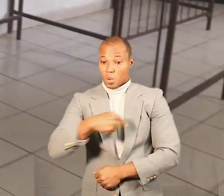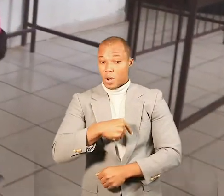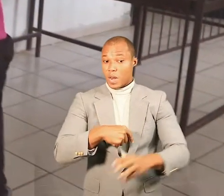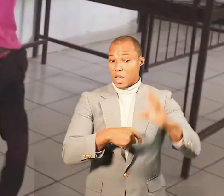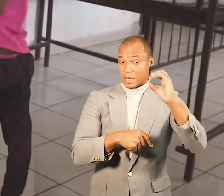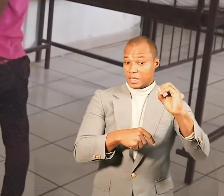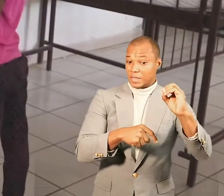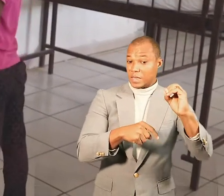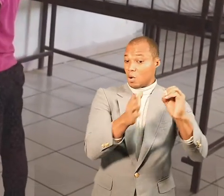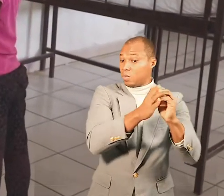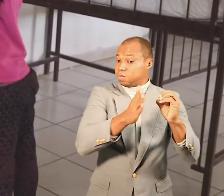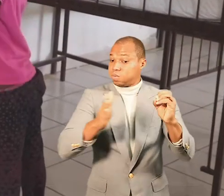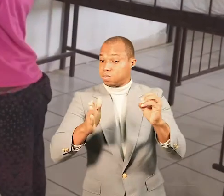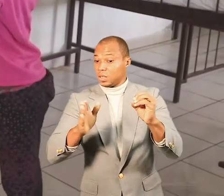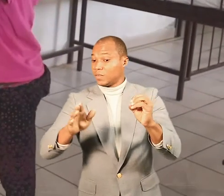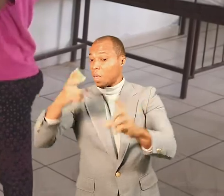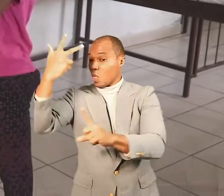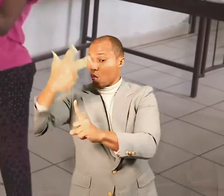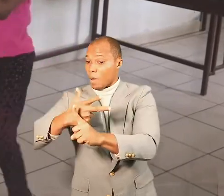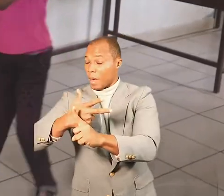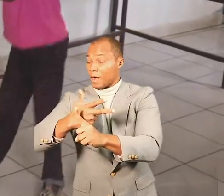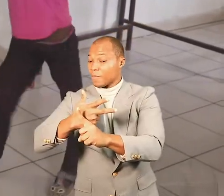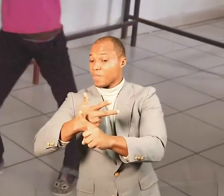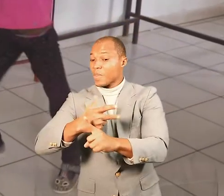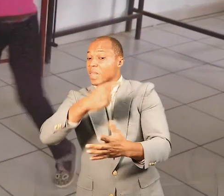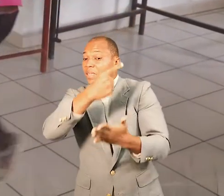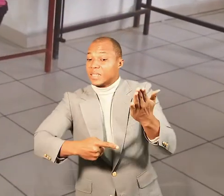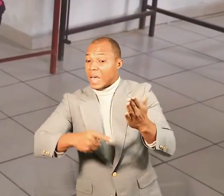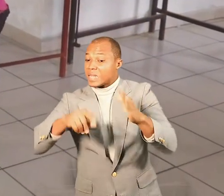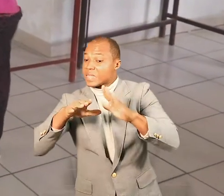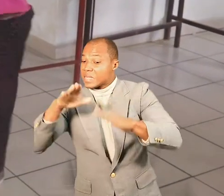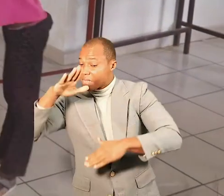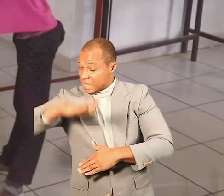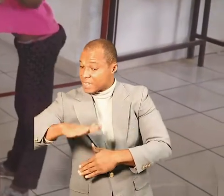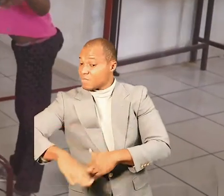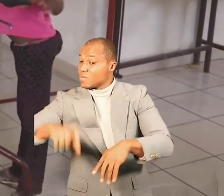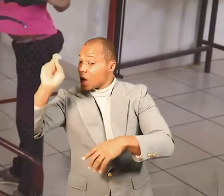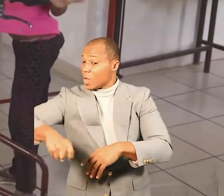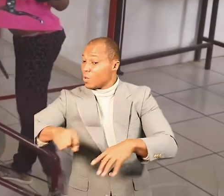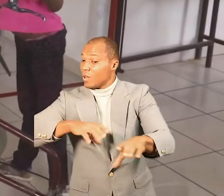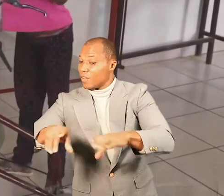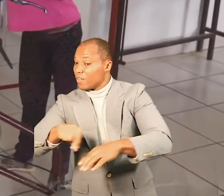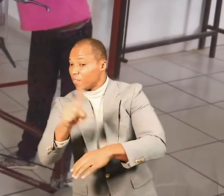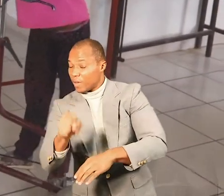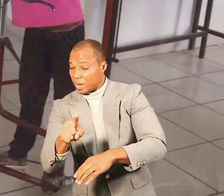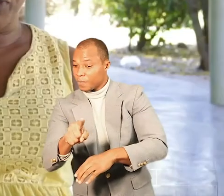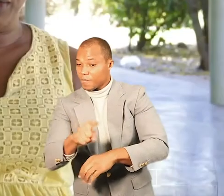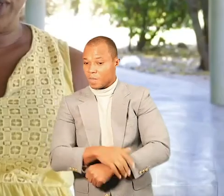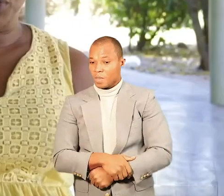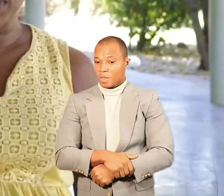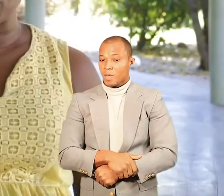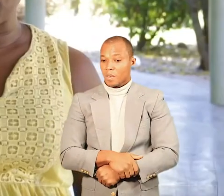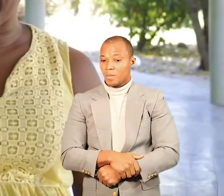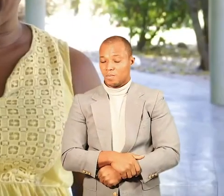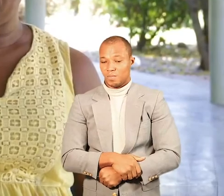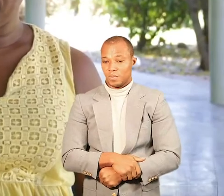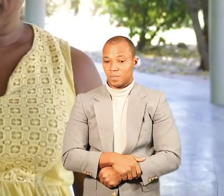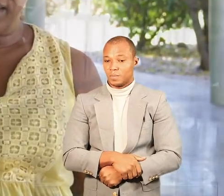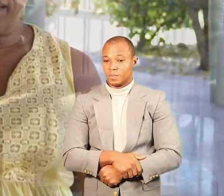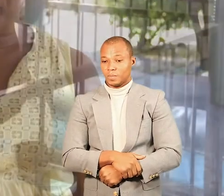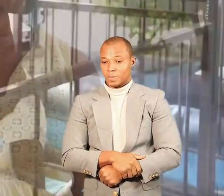développement normal si mon nom connaît de 0 à 3 mois qui ça tout monde ta doit faire donc nous orienter de façon à ce que tout monde